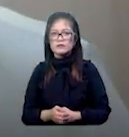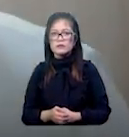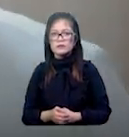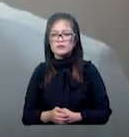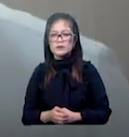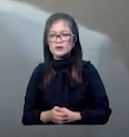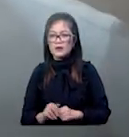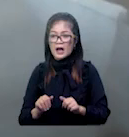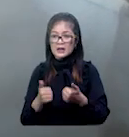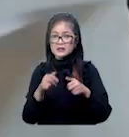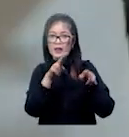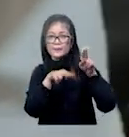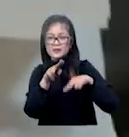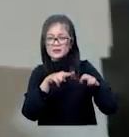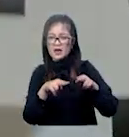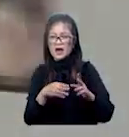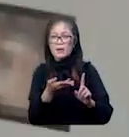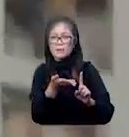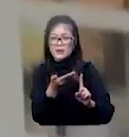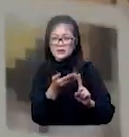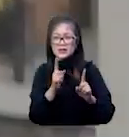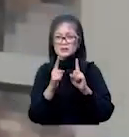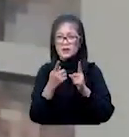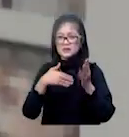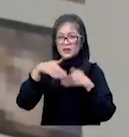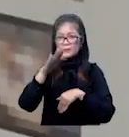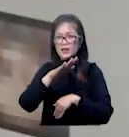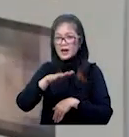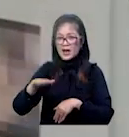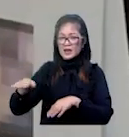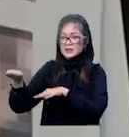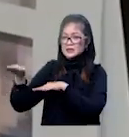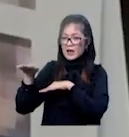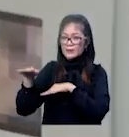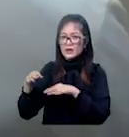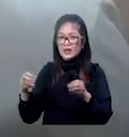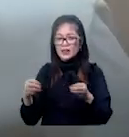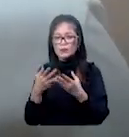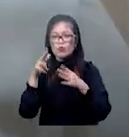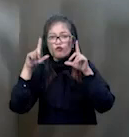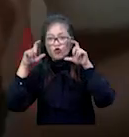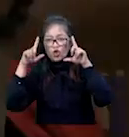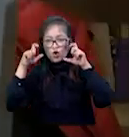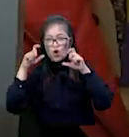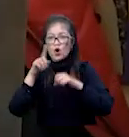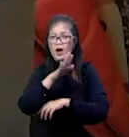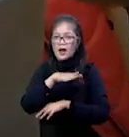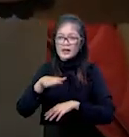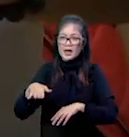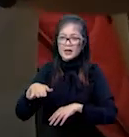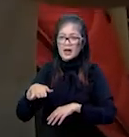Hasil penyidikan kasus pelecehan belasan bocah di Jambi, petugas menemukan puluhan video dan foto porno koleksi pelaku YN yang merupakan seorang ibu